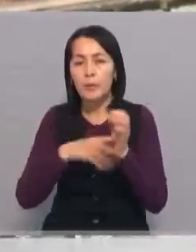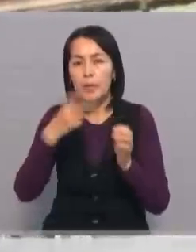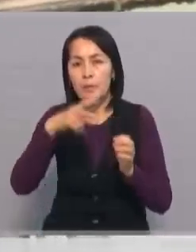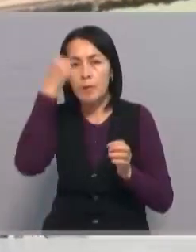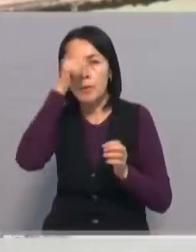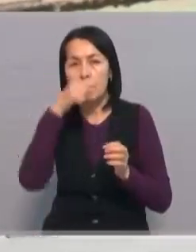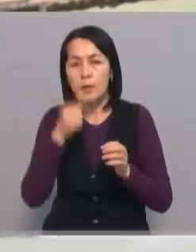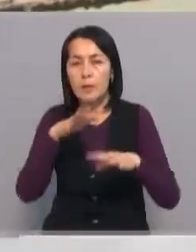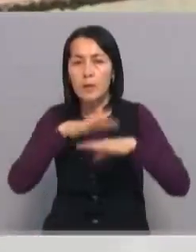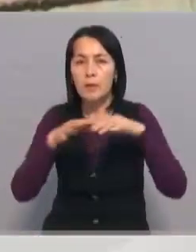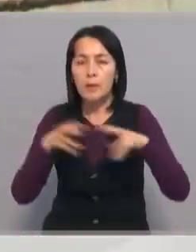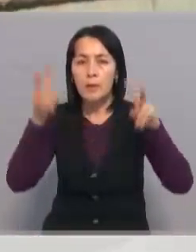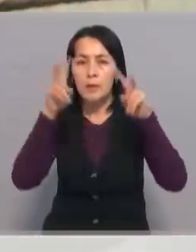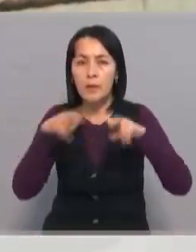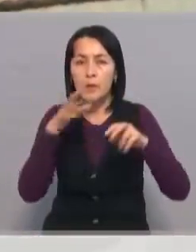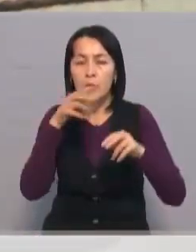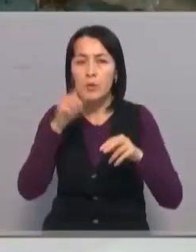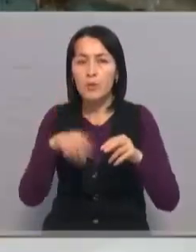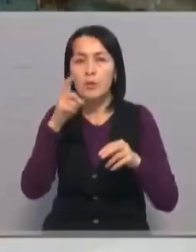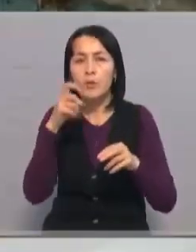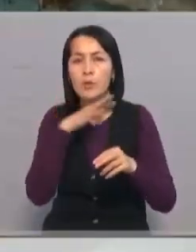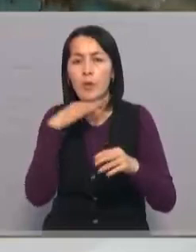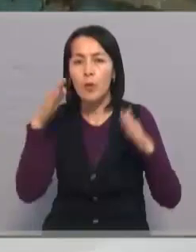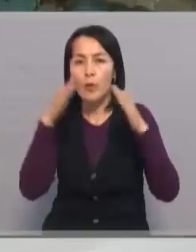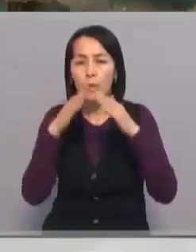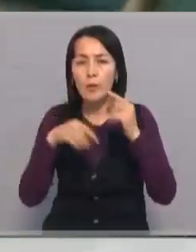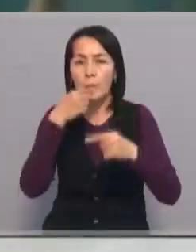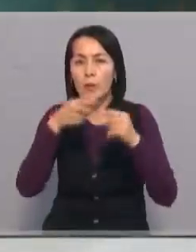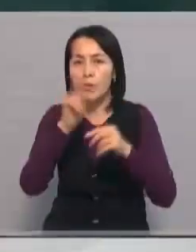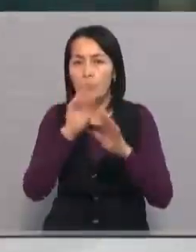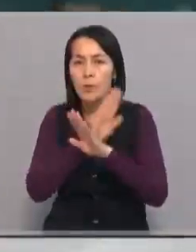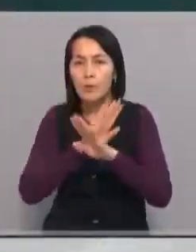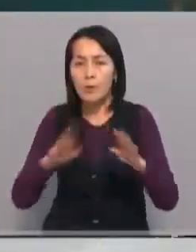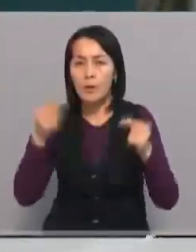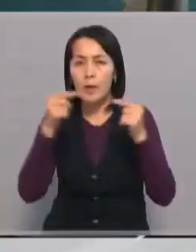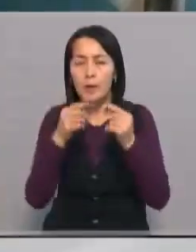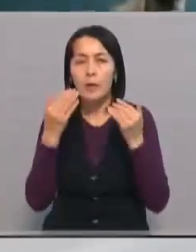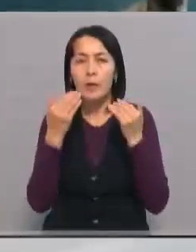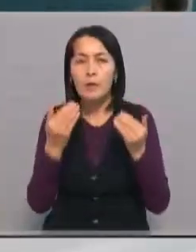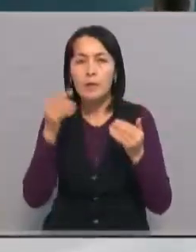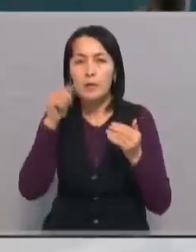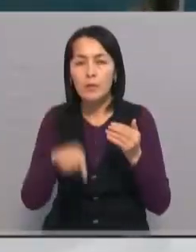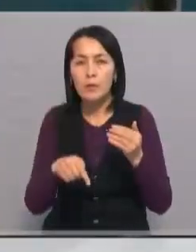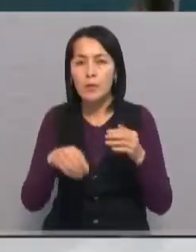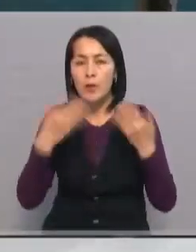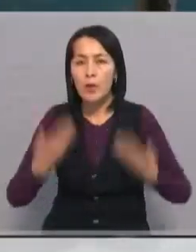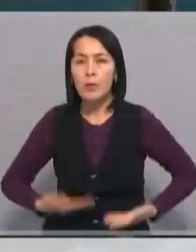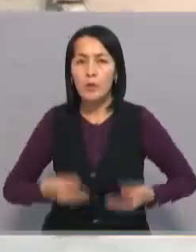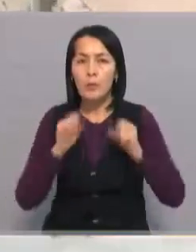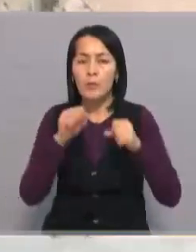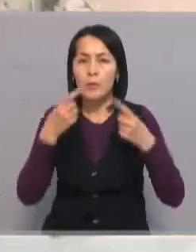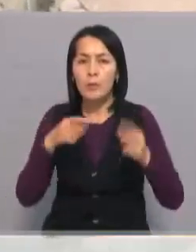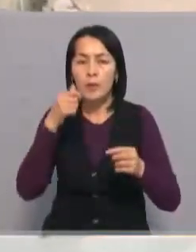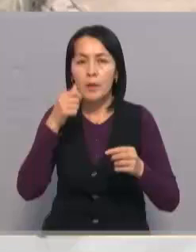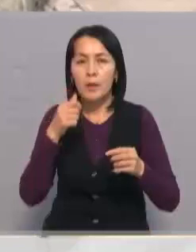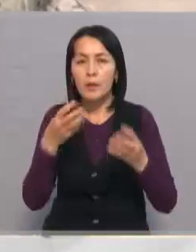2019-20 жылдары техникалық тексеріс кезінде осы 100-ден аса үйдің әрі қарай жөндеуге жатпайтын анықталған. Әзірге ол жерге тұруға болады, бірақ